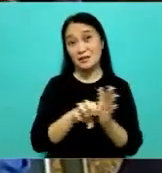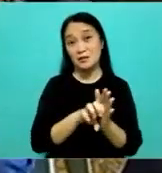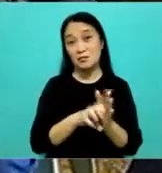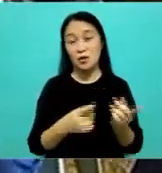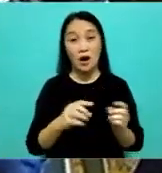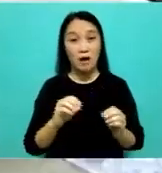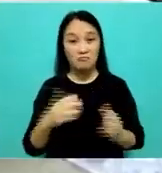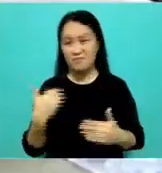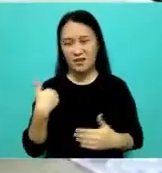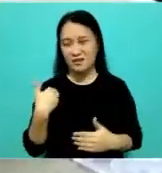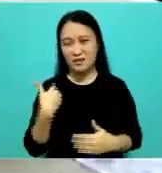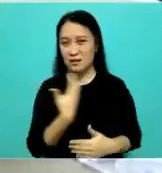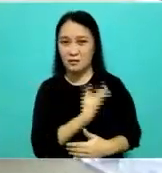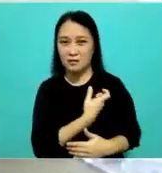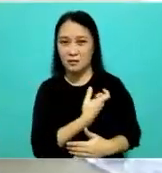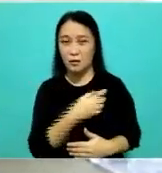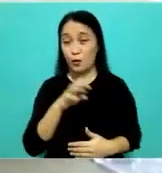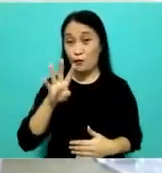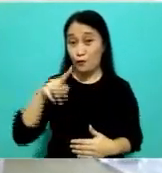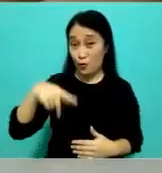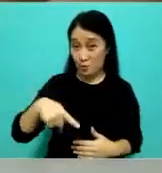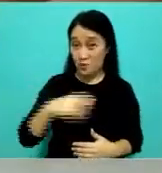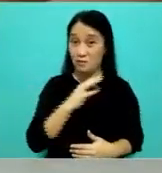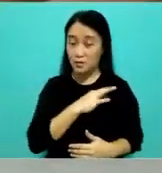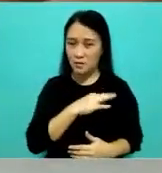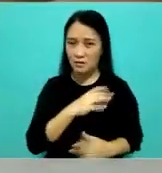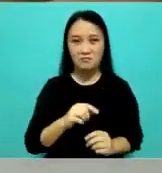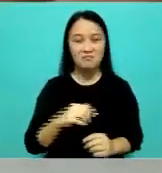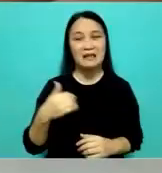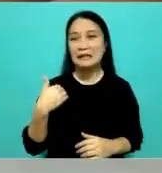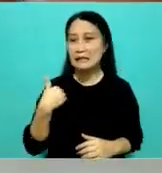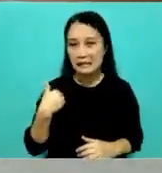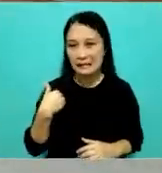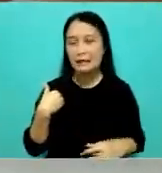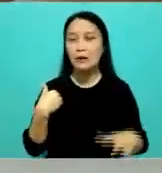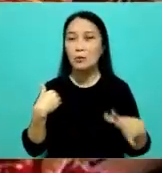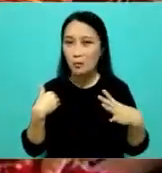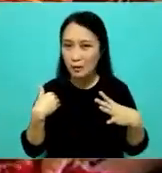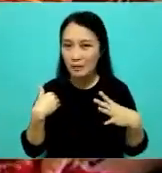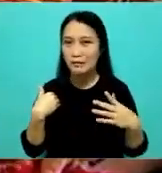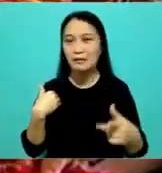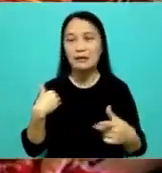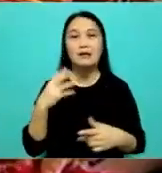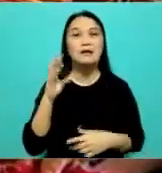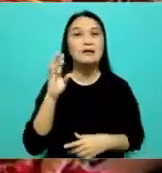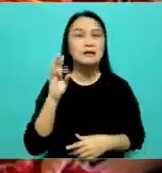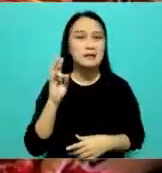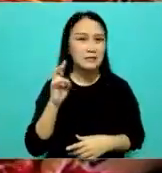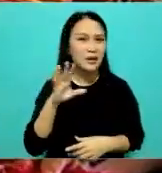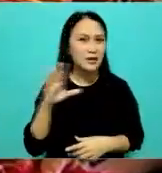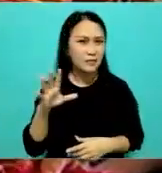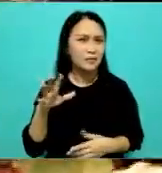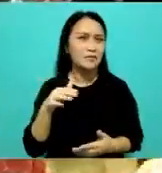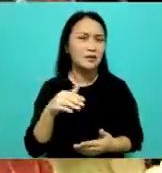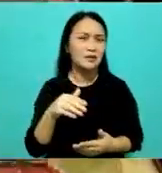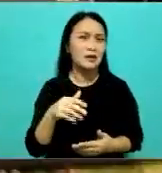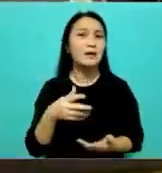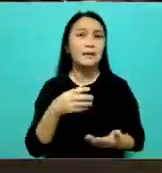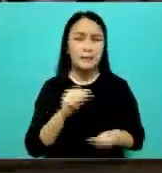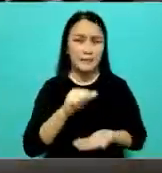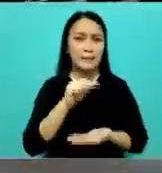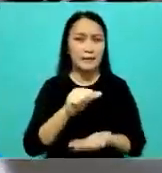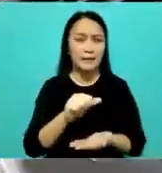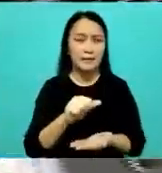isang 4Ps beneficiary, di niya muna matatanggap ang kanyang 750 peso health and nutrition grant para sa buwang ito. May ipon